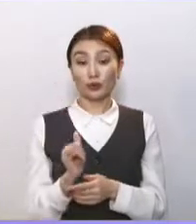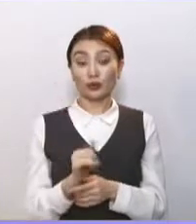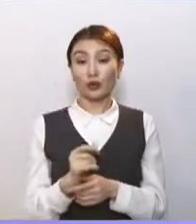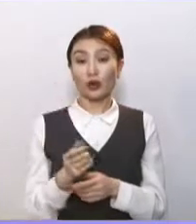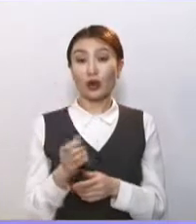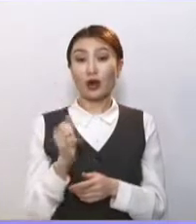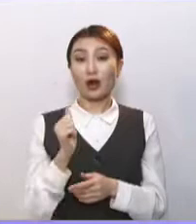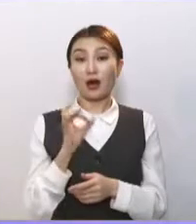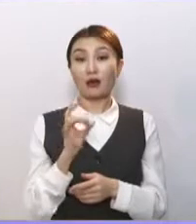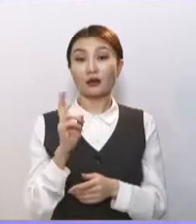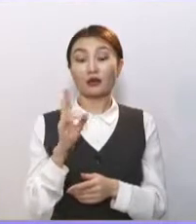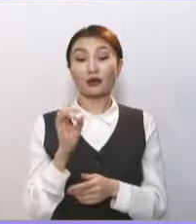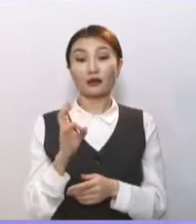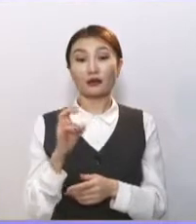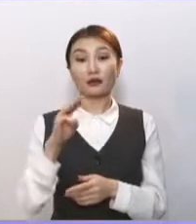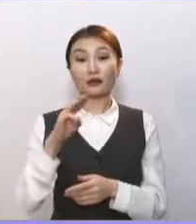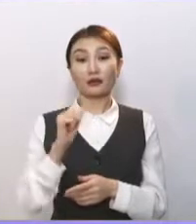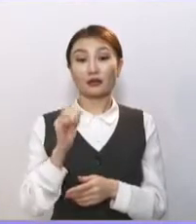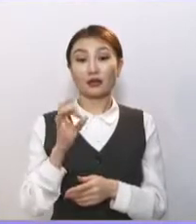Аркан тартыш,